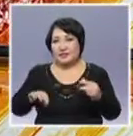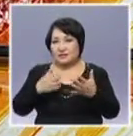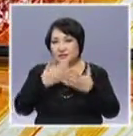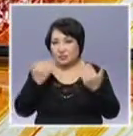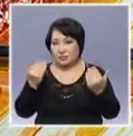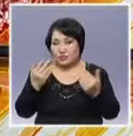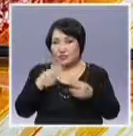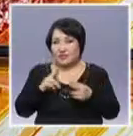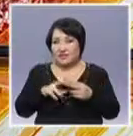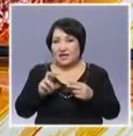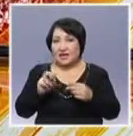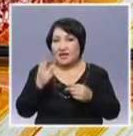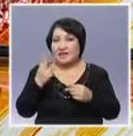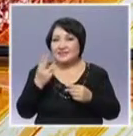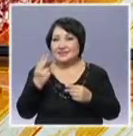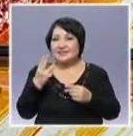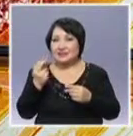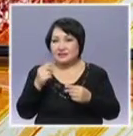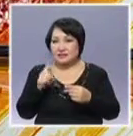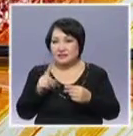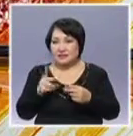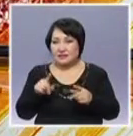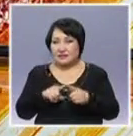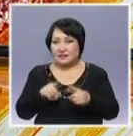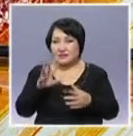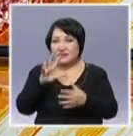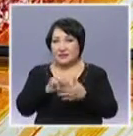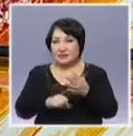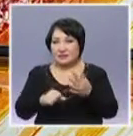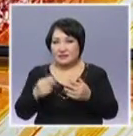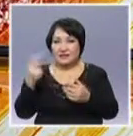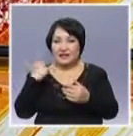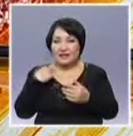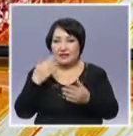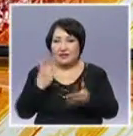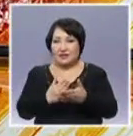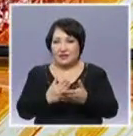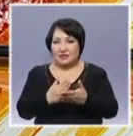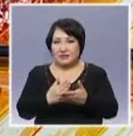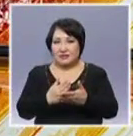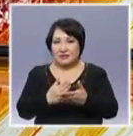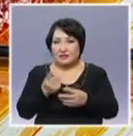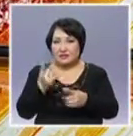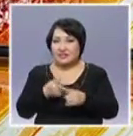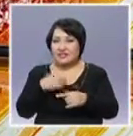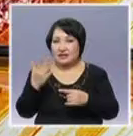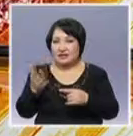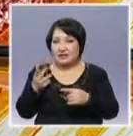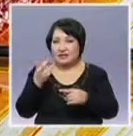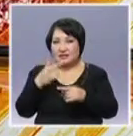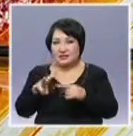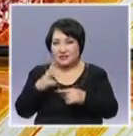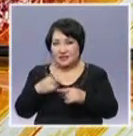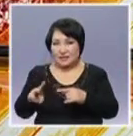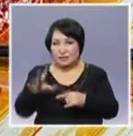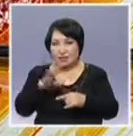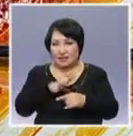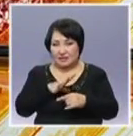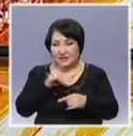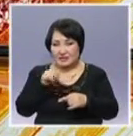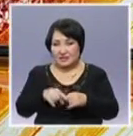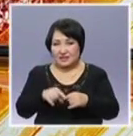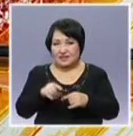акциз деген салық бар. Сондай енді роскошь деп айтпай қояйық, сондай бір жағынан зиян болған кезде салық салынады.